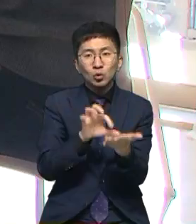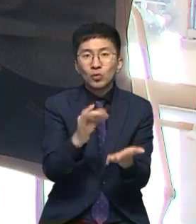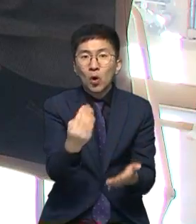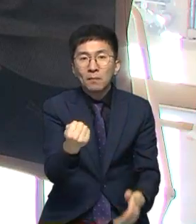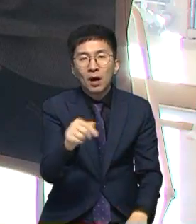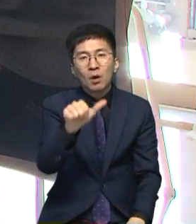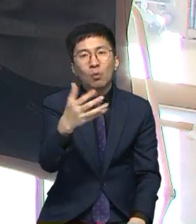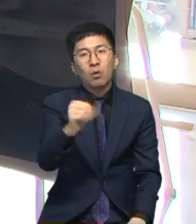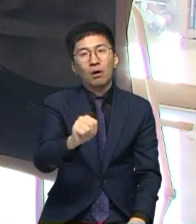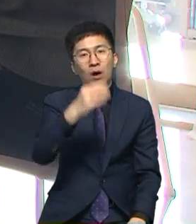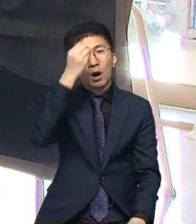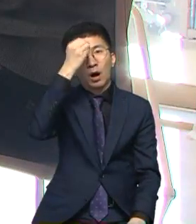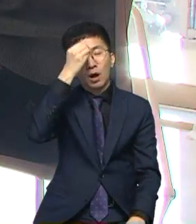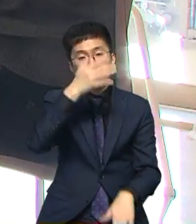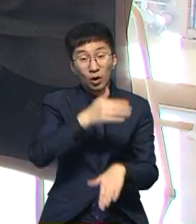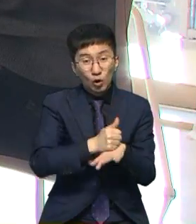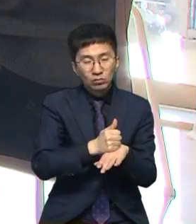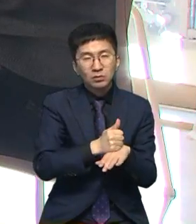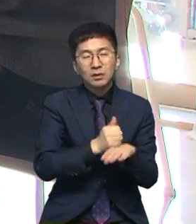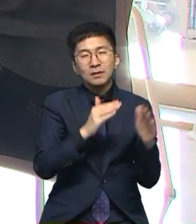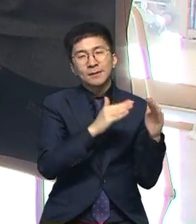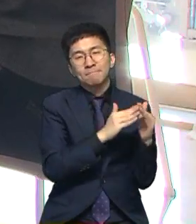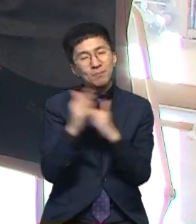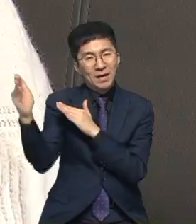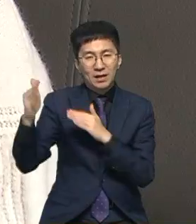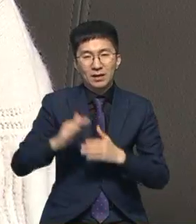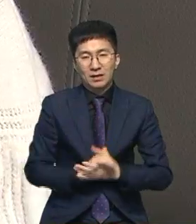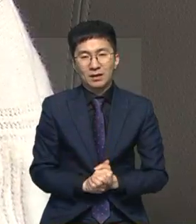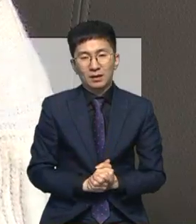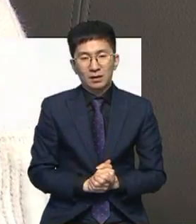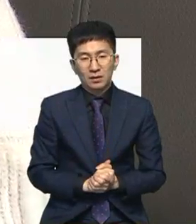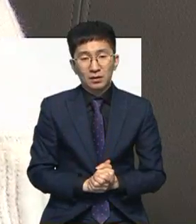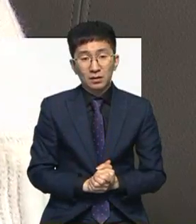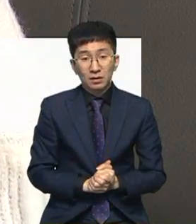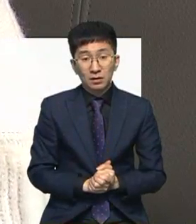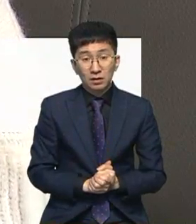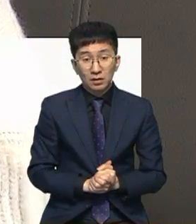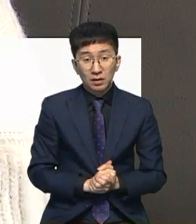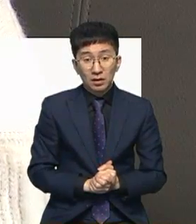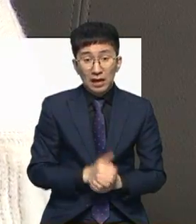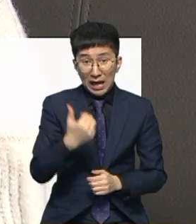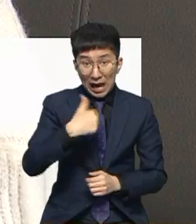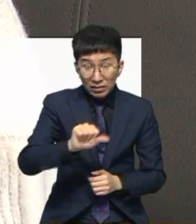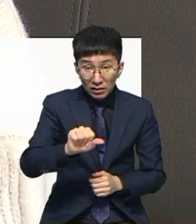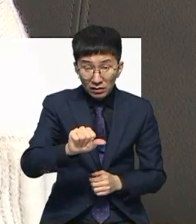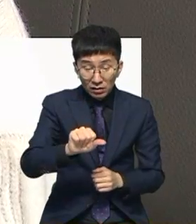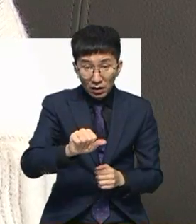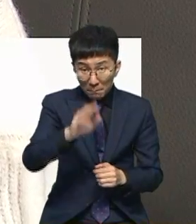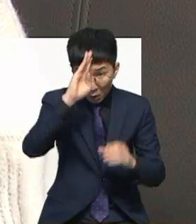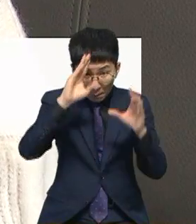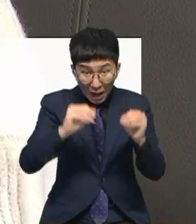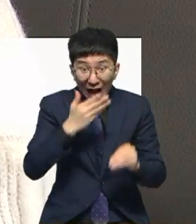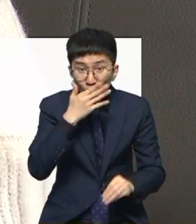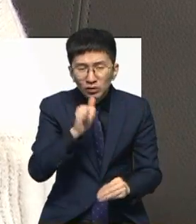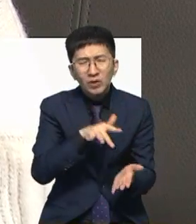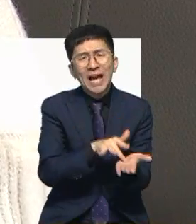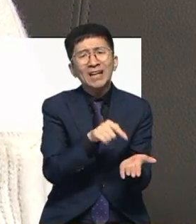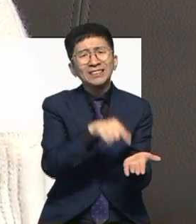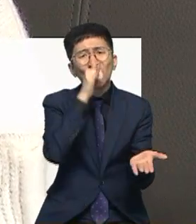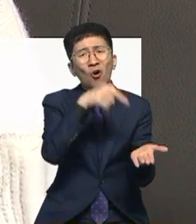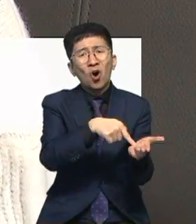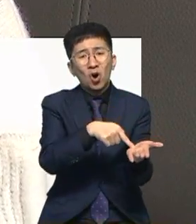원. 은찬이네는 집을 옮겨야 했습니다. 아이를 살릴 수 있는 약이 있는데 이제 약은 써야 되니까